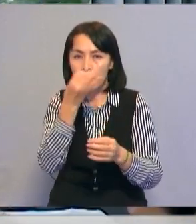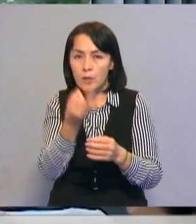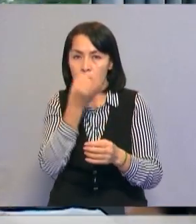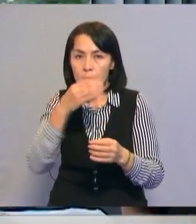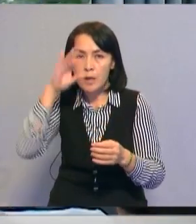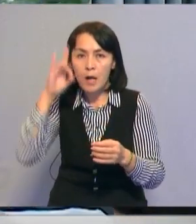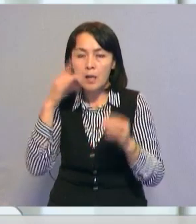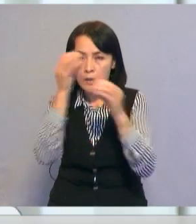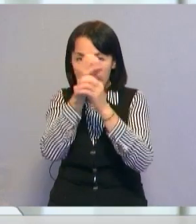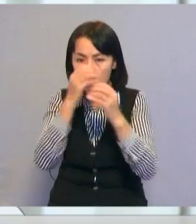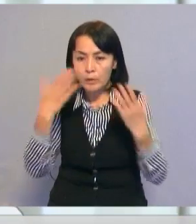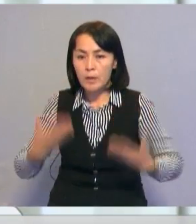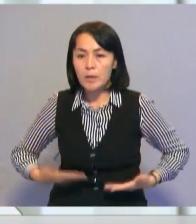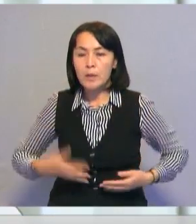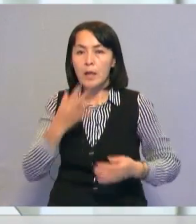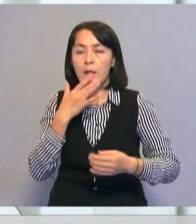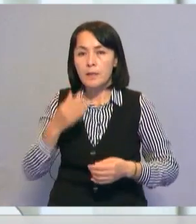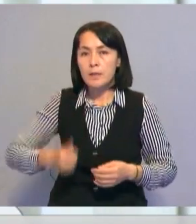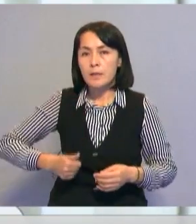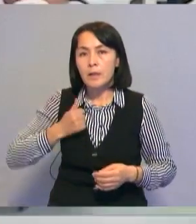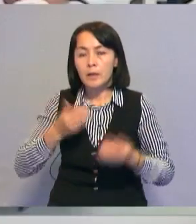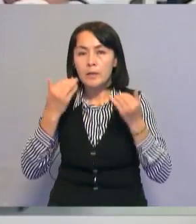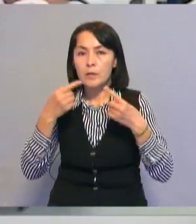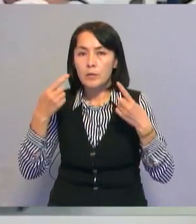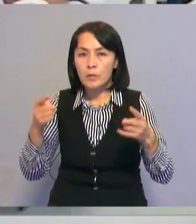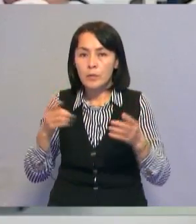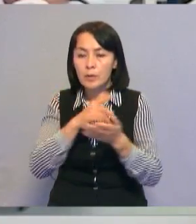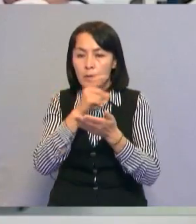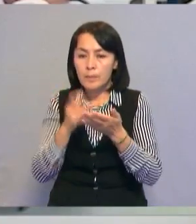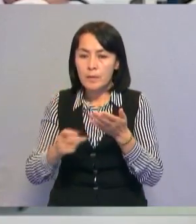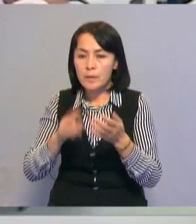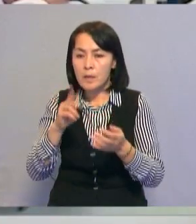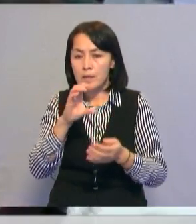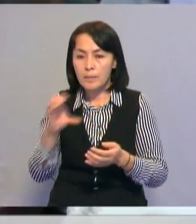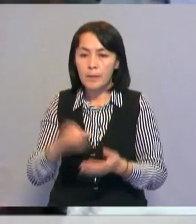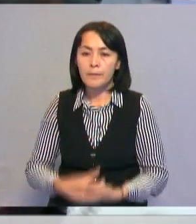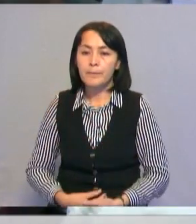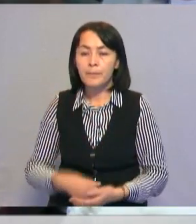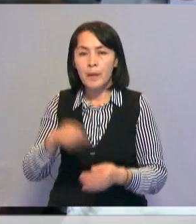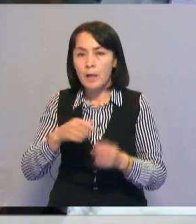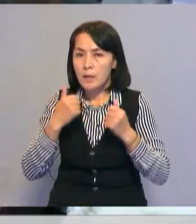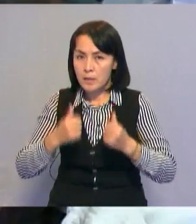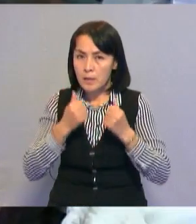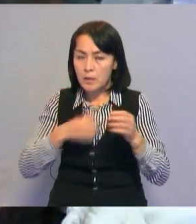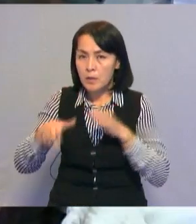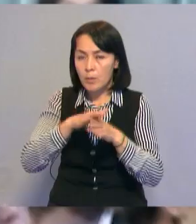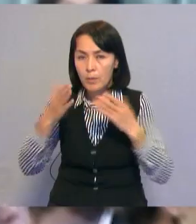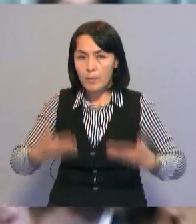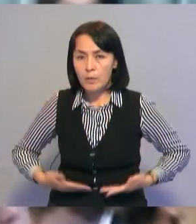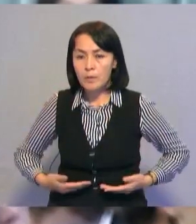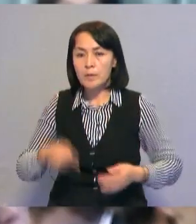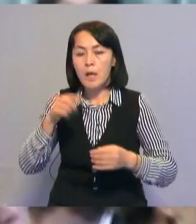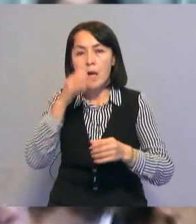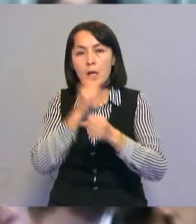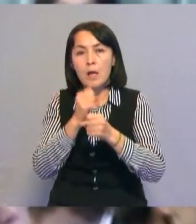интересуется казахской культурой и жизнью национальных героев, отличается от других произведений Каныш Сатпаеве. Она не стремится быть полным жизнеописанием,